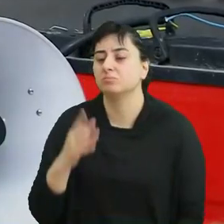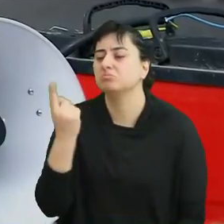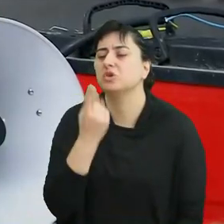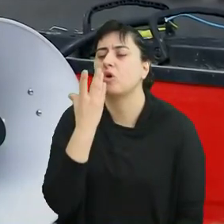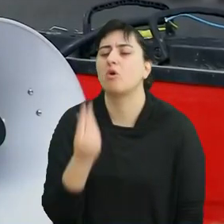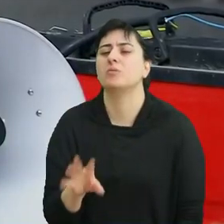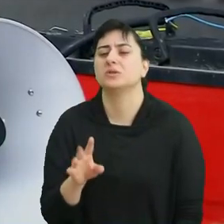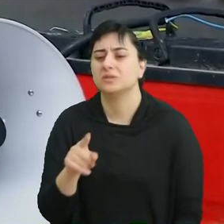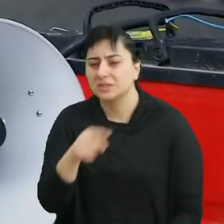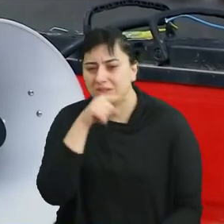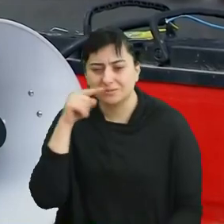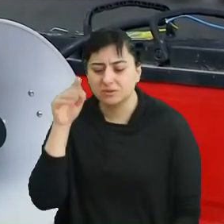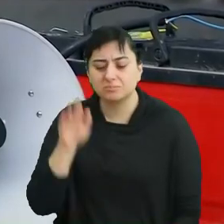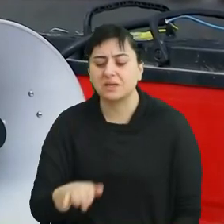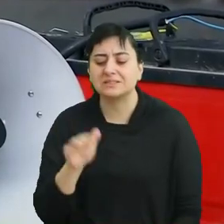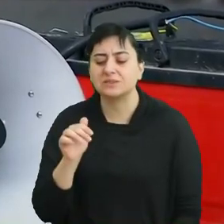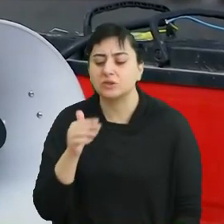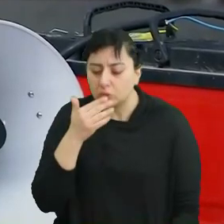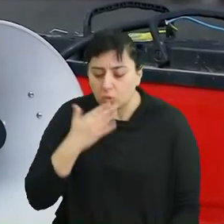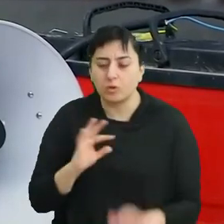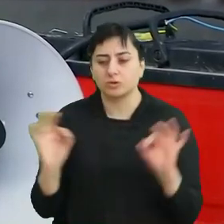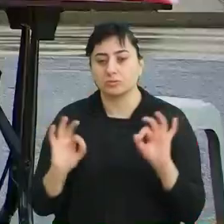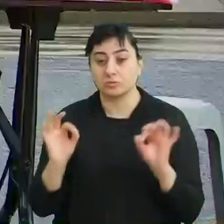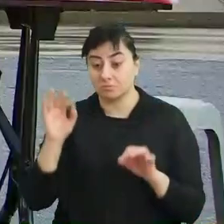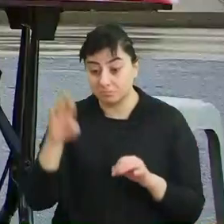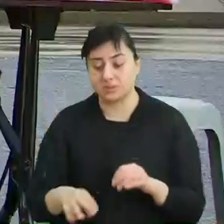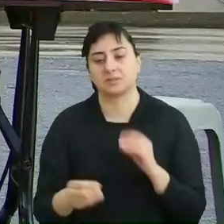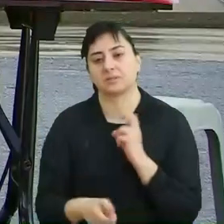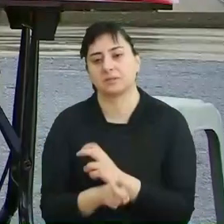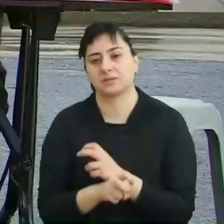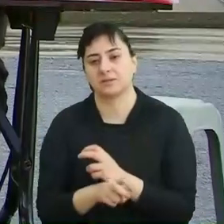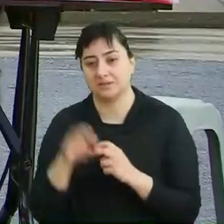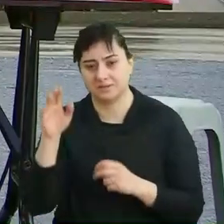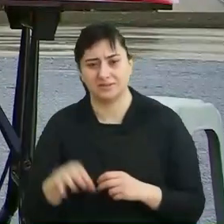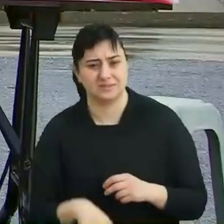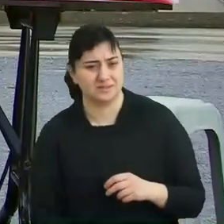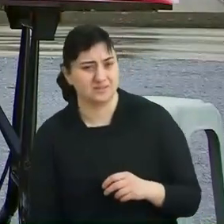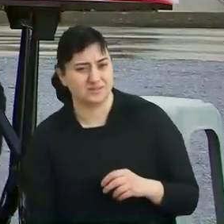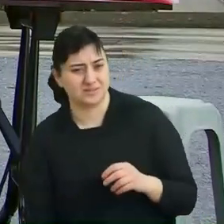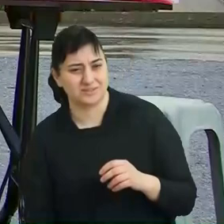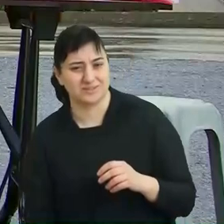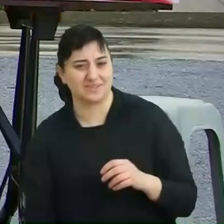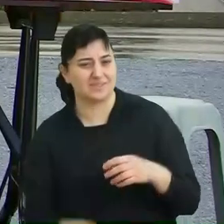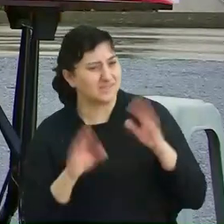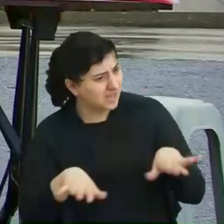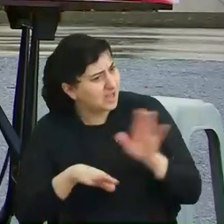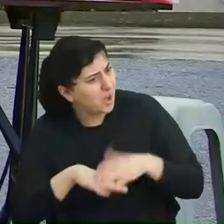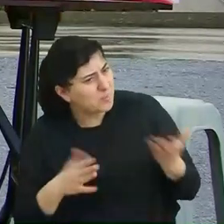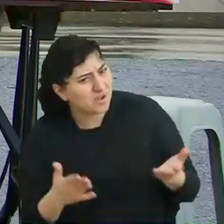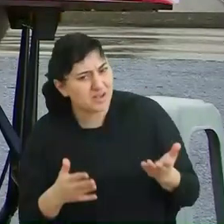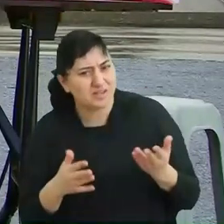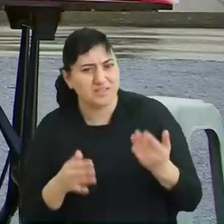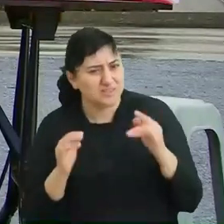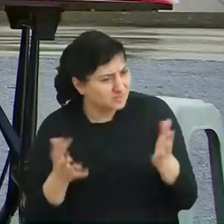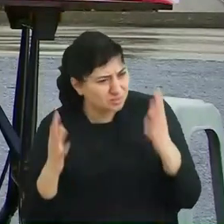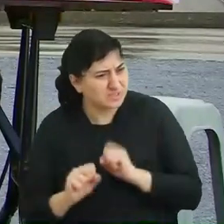Şu kırmızı butona basmadığın sürece hiçbir şey olmaz. Ya şöyle basacağım. Bakın ha. Şöyle basacağım. Ya yapma Şükrü.